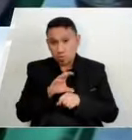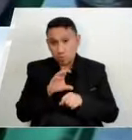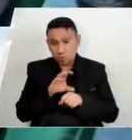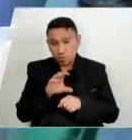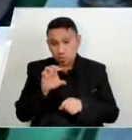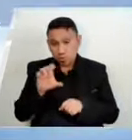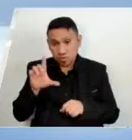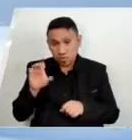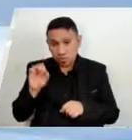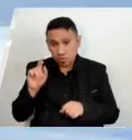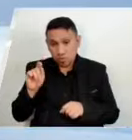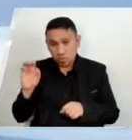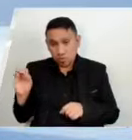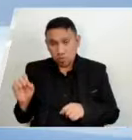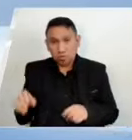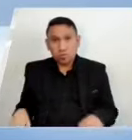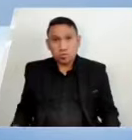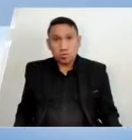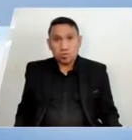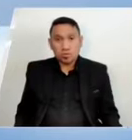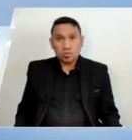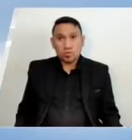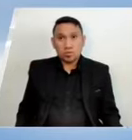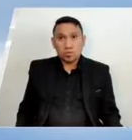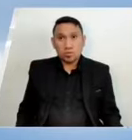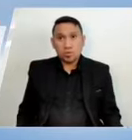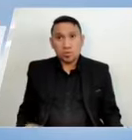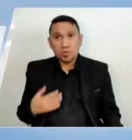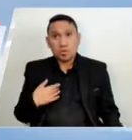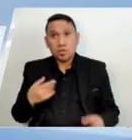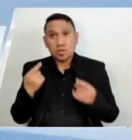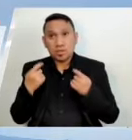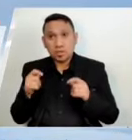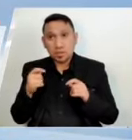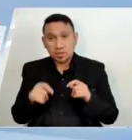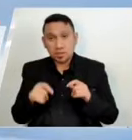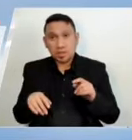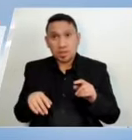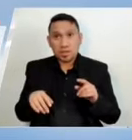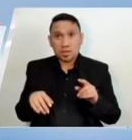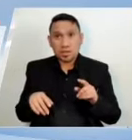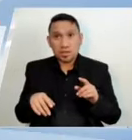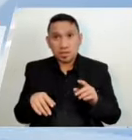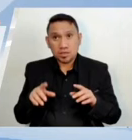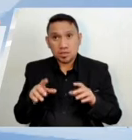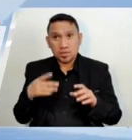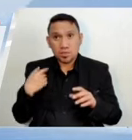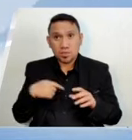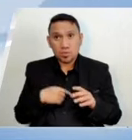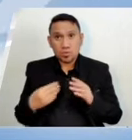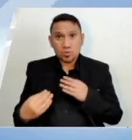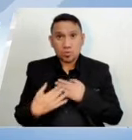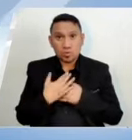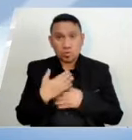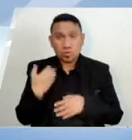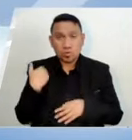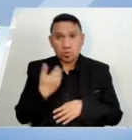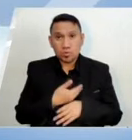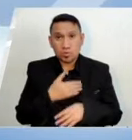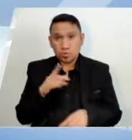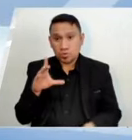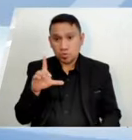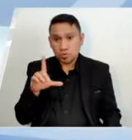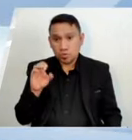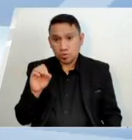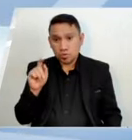kabuhayan nagta-try and error sila kami yung naaapektuhan ng malaki bilang mga loto Agents po kami